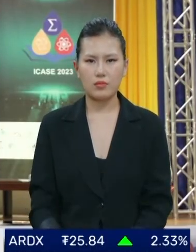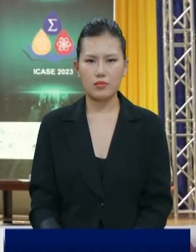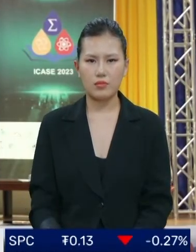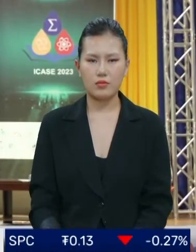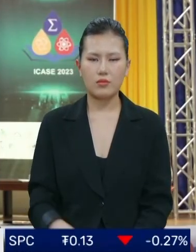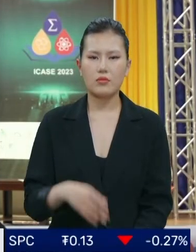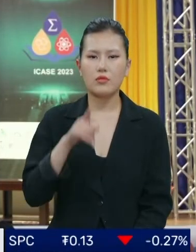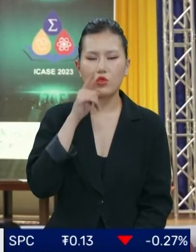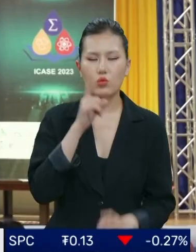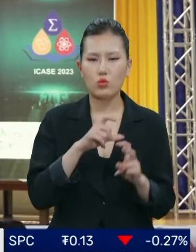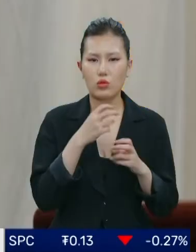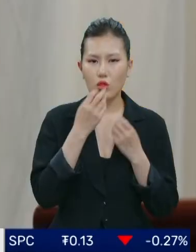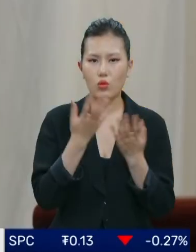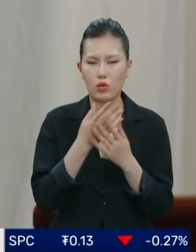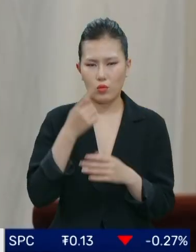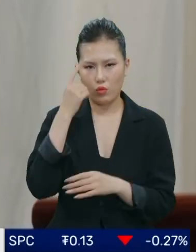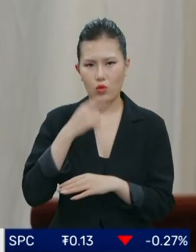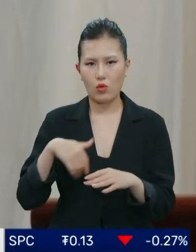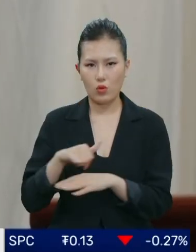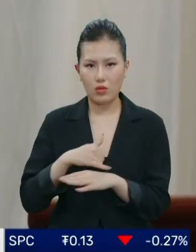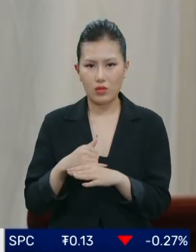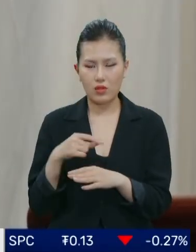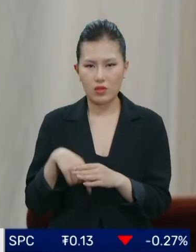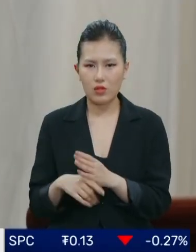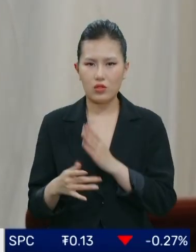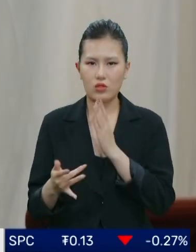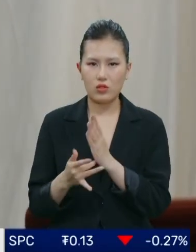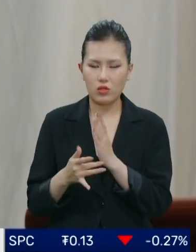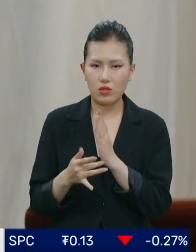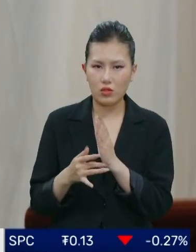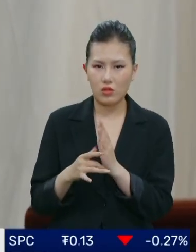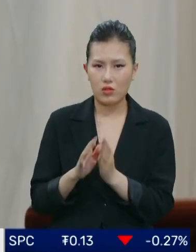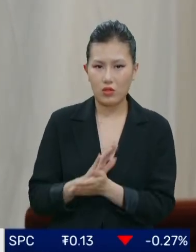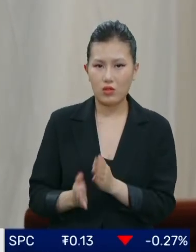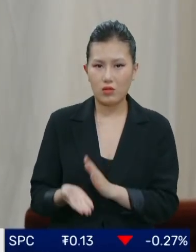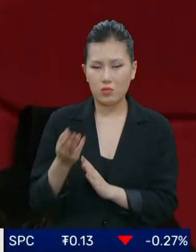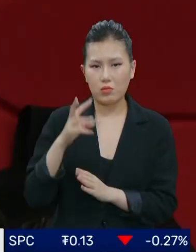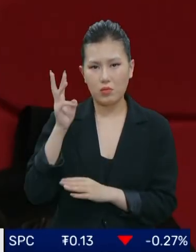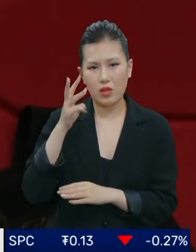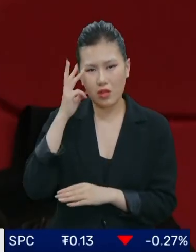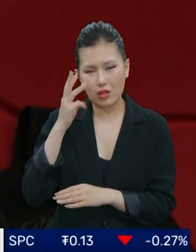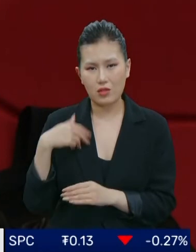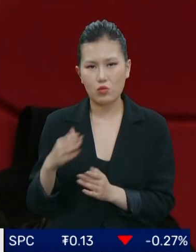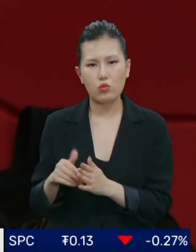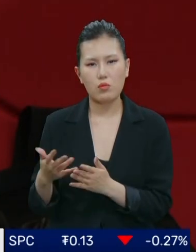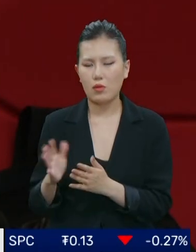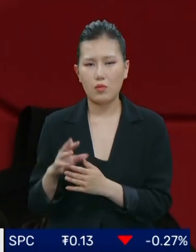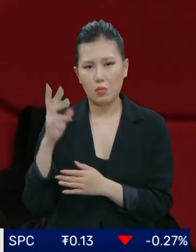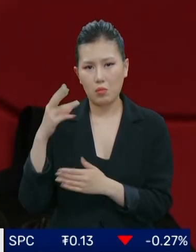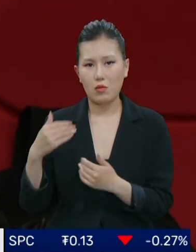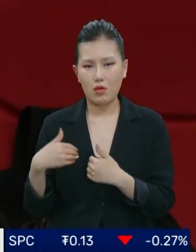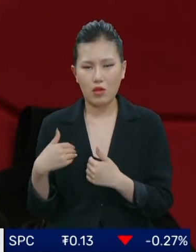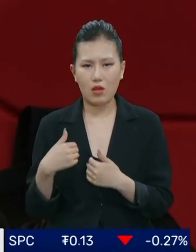Залуу судлаачийн хэлж байгаагаар манай улсын хэрэглээний шинжилгээ ухааны салбарын хөгжил мэдлэг чадвар дээр бус лаборатори туршилтын байгууламжийн хүртээмжгүйгээс